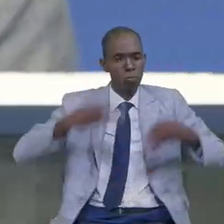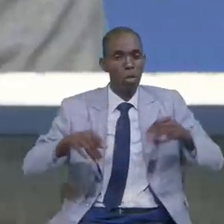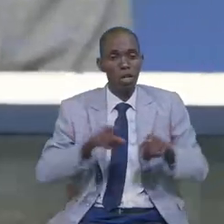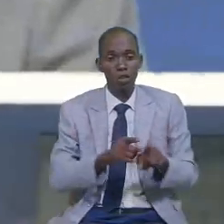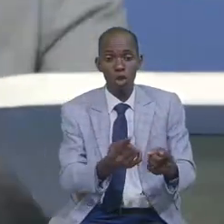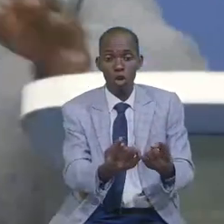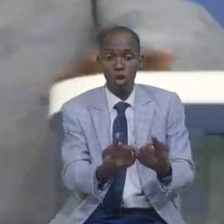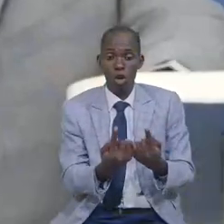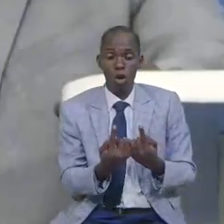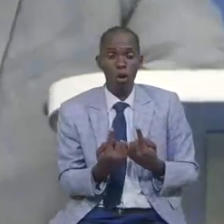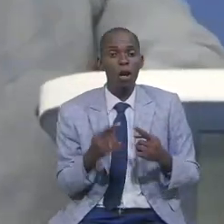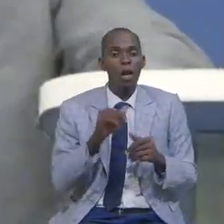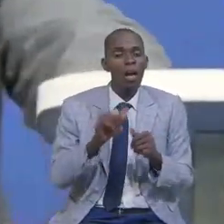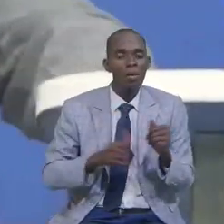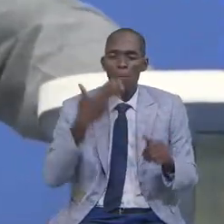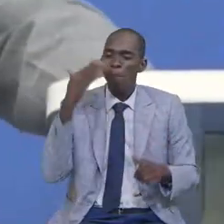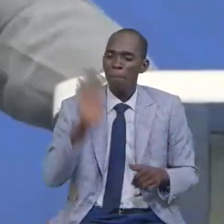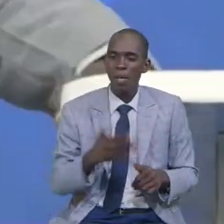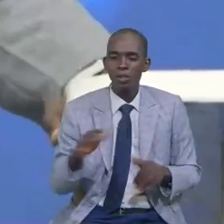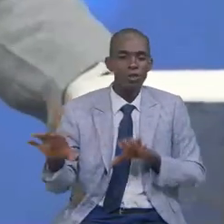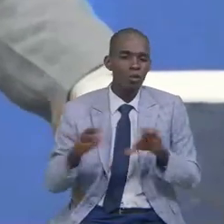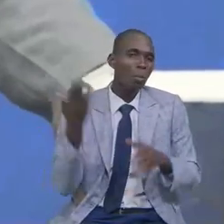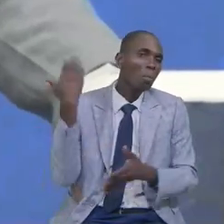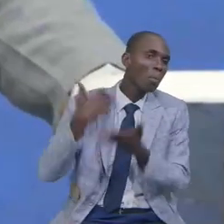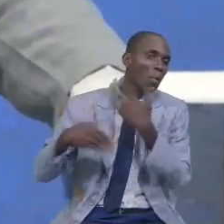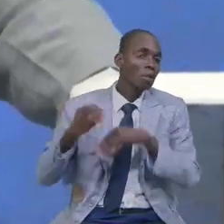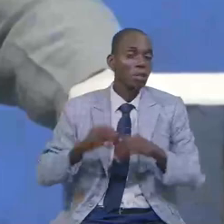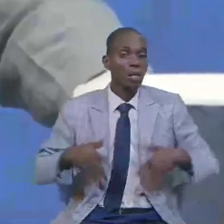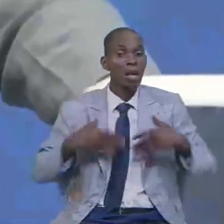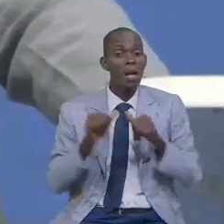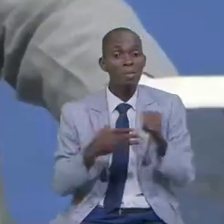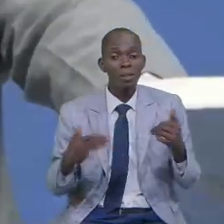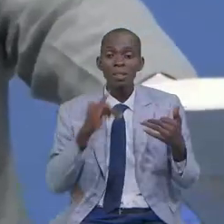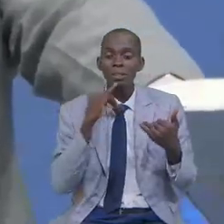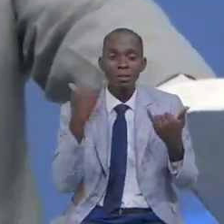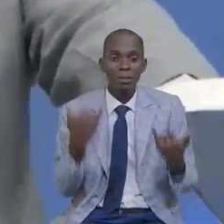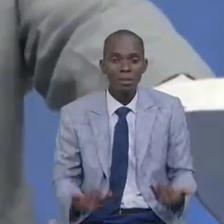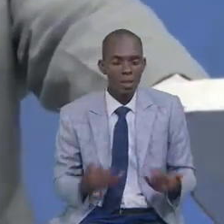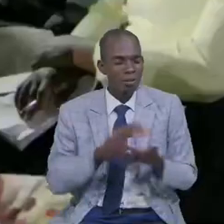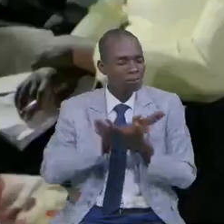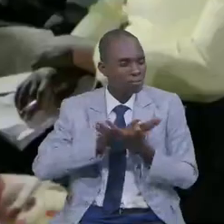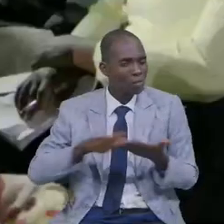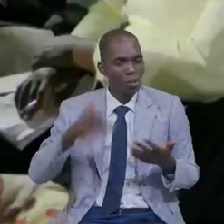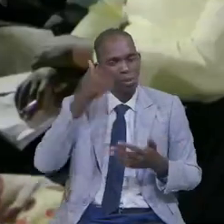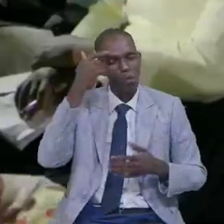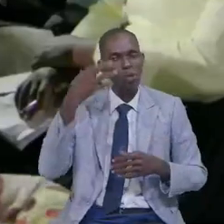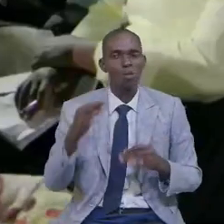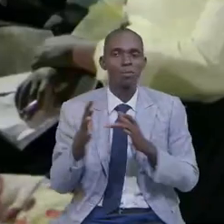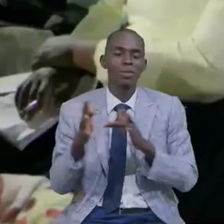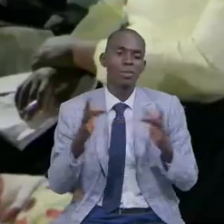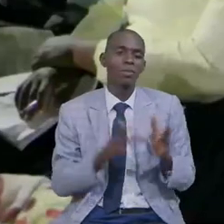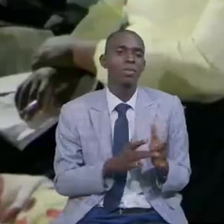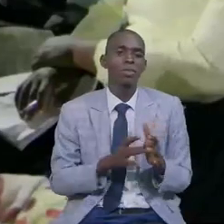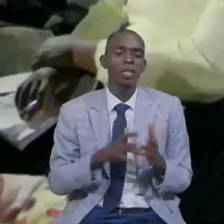choses que tu as jamais faites dans ta vie, tout est totalement couvert à cause de Jésus.